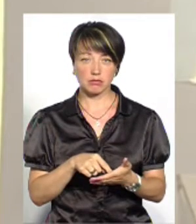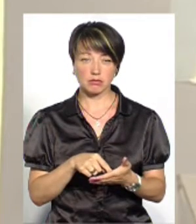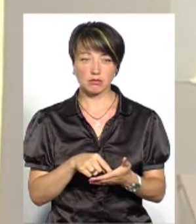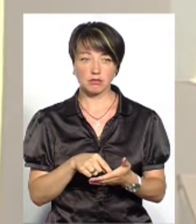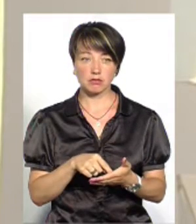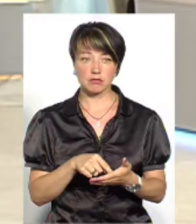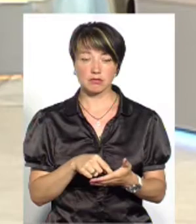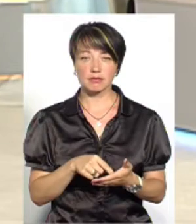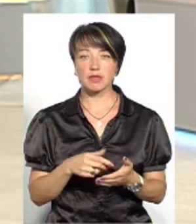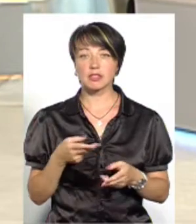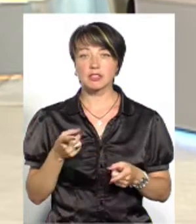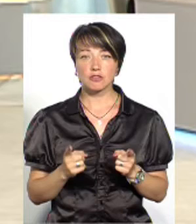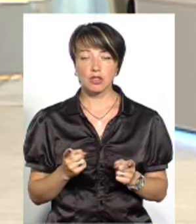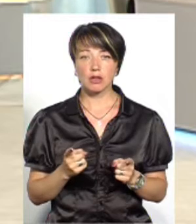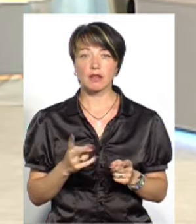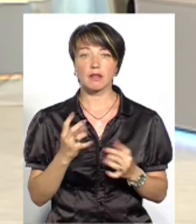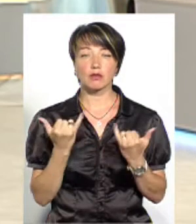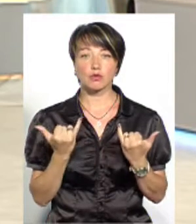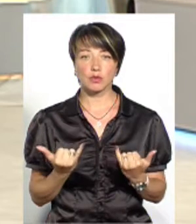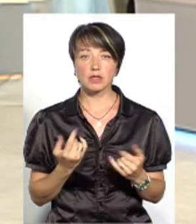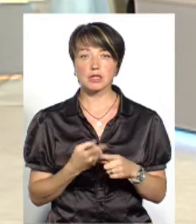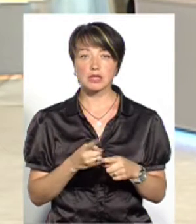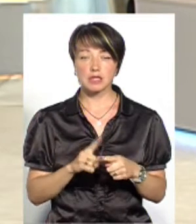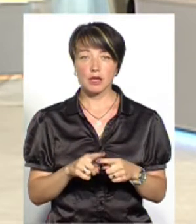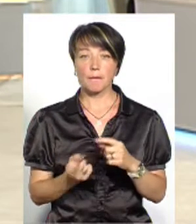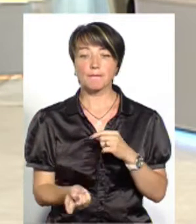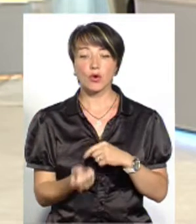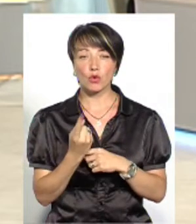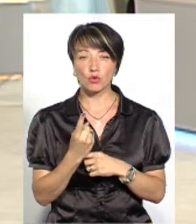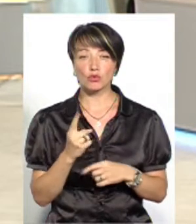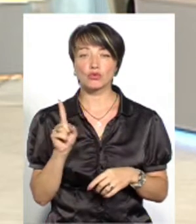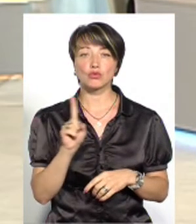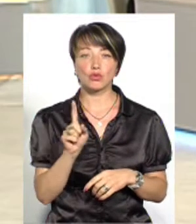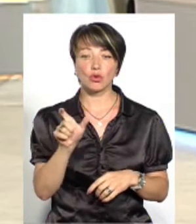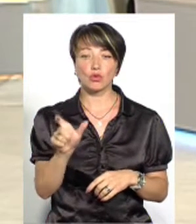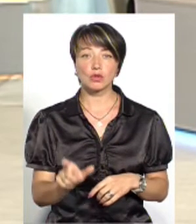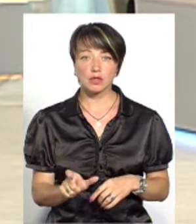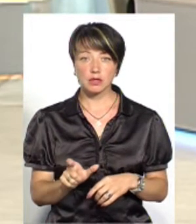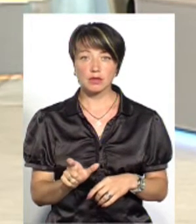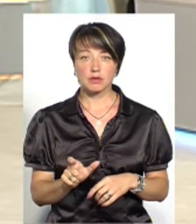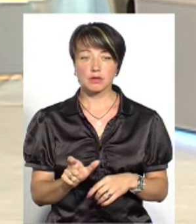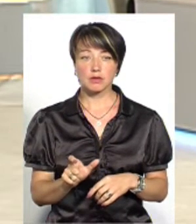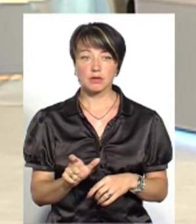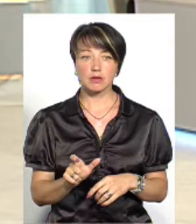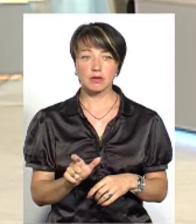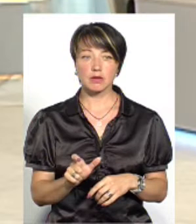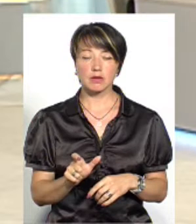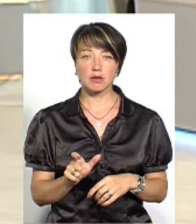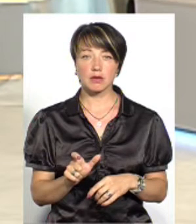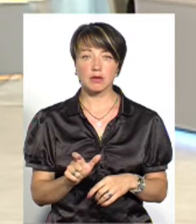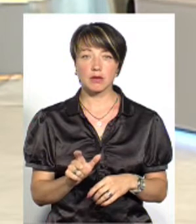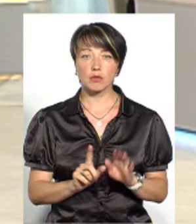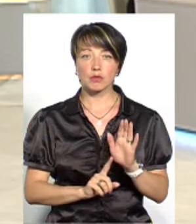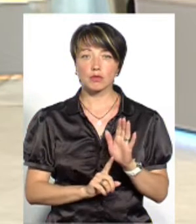не зміниться? На сьогодні це породжує те, що якщо людина певний час не починає не адаптовуватись, не